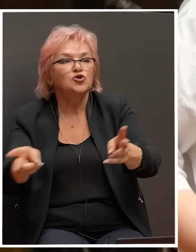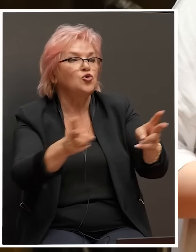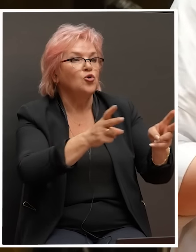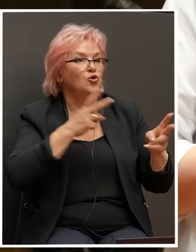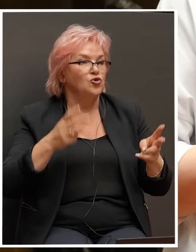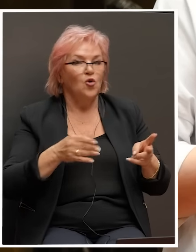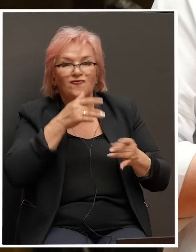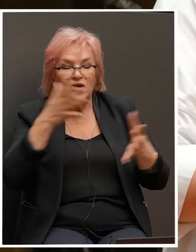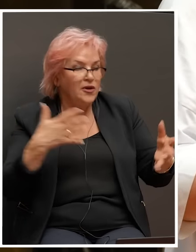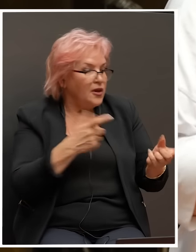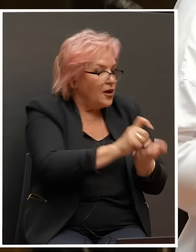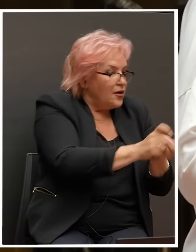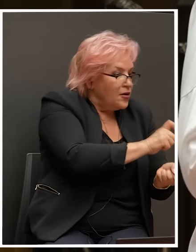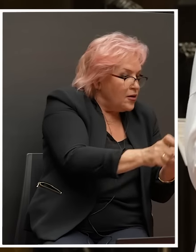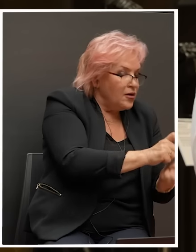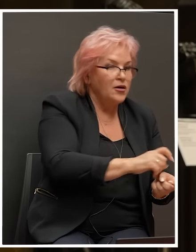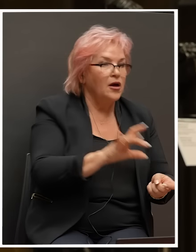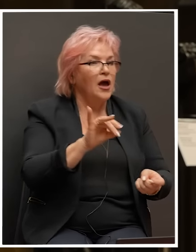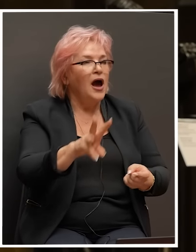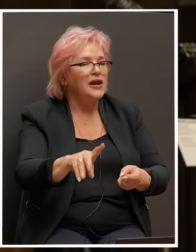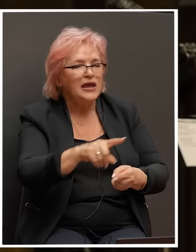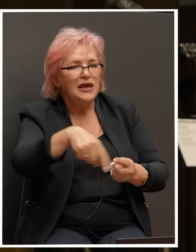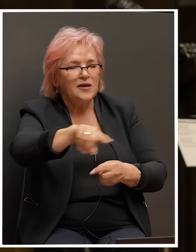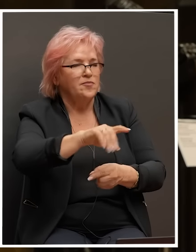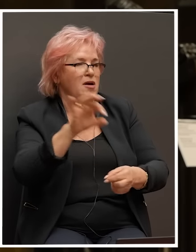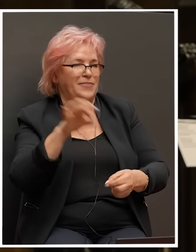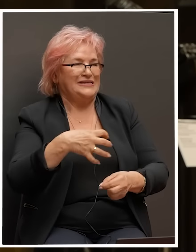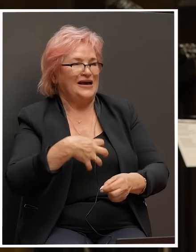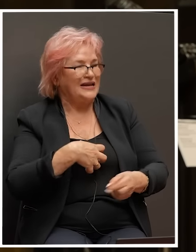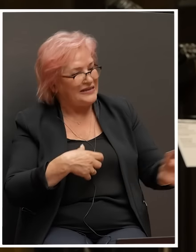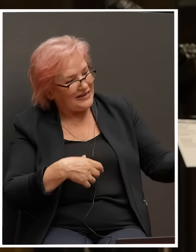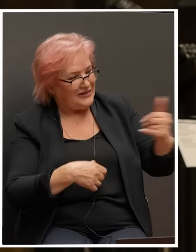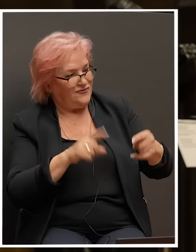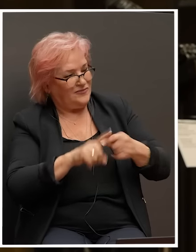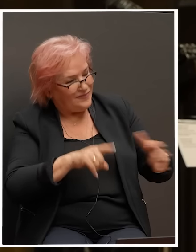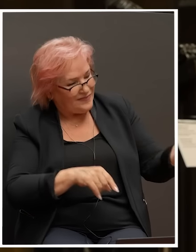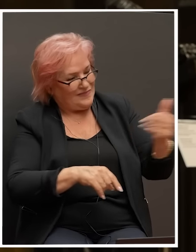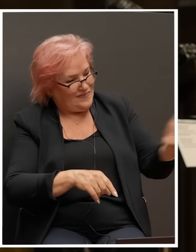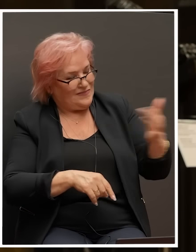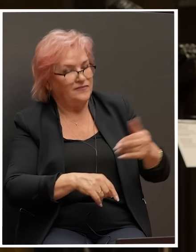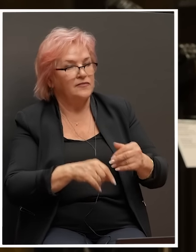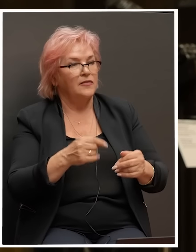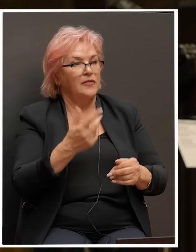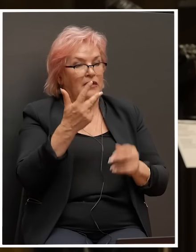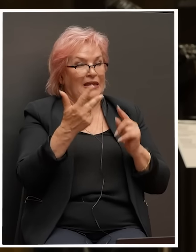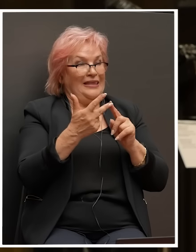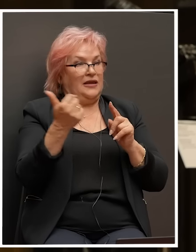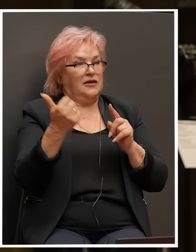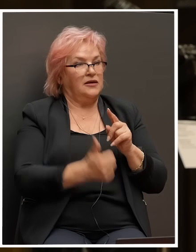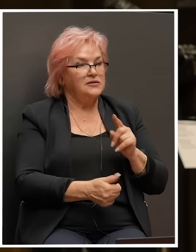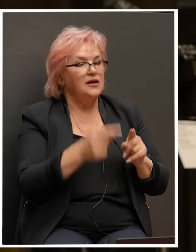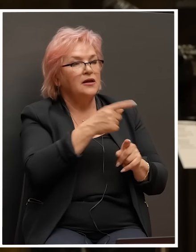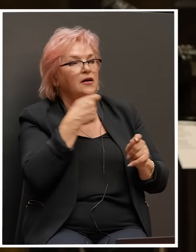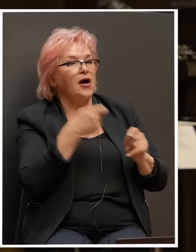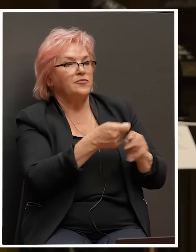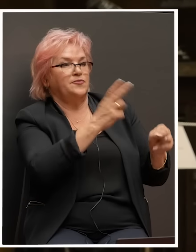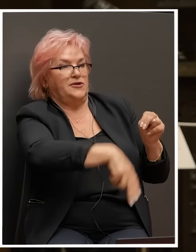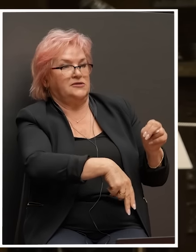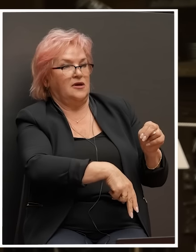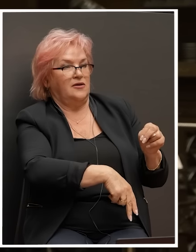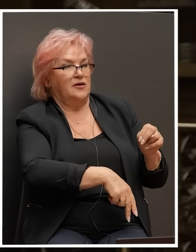буллой. Римляне довольно быстро научились кардиналов немножко поторапливать. Значит, на третьей неделе их переставали нормально